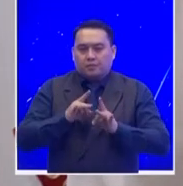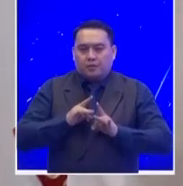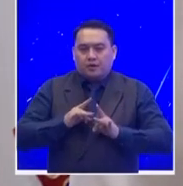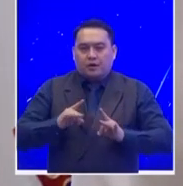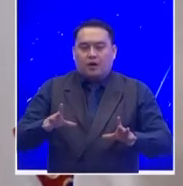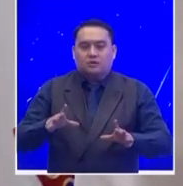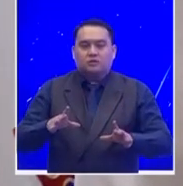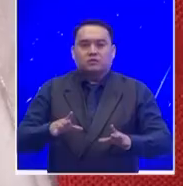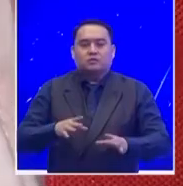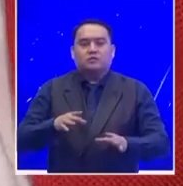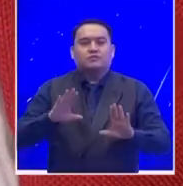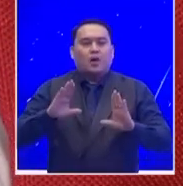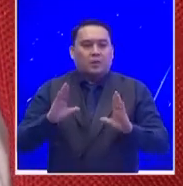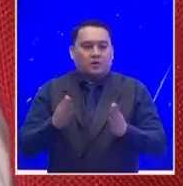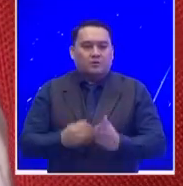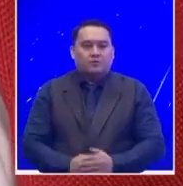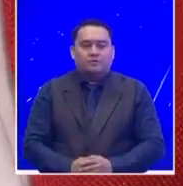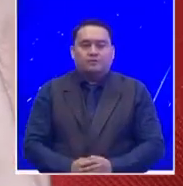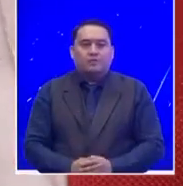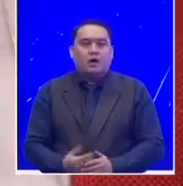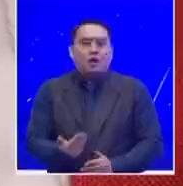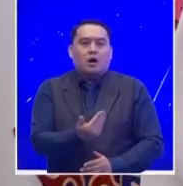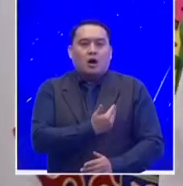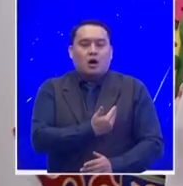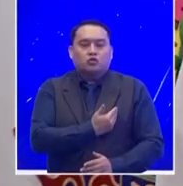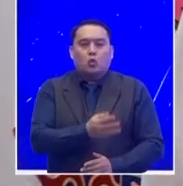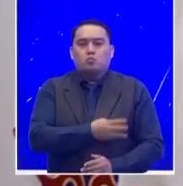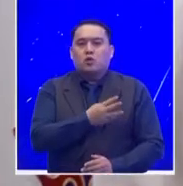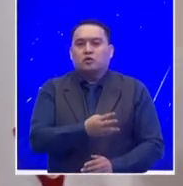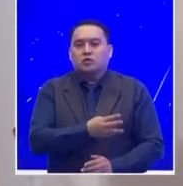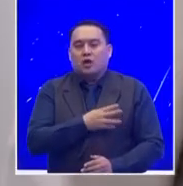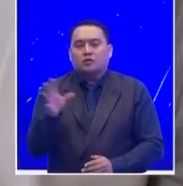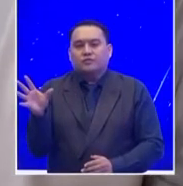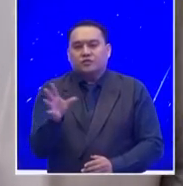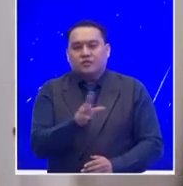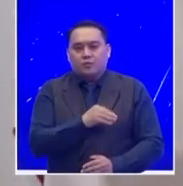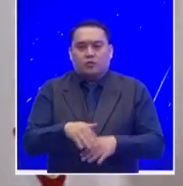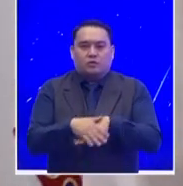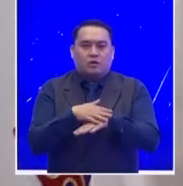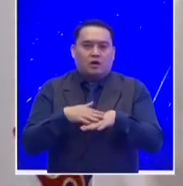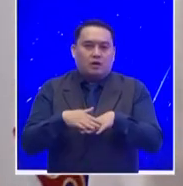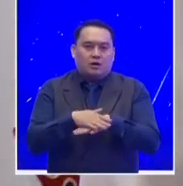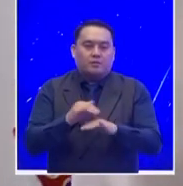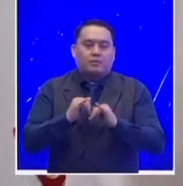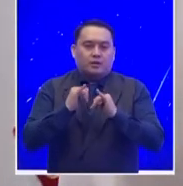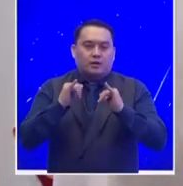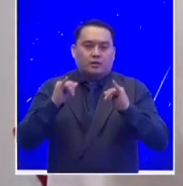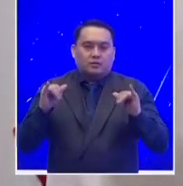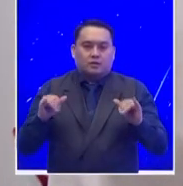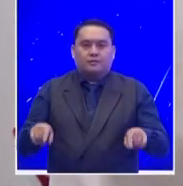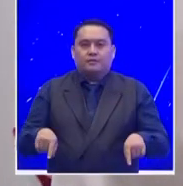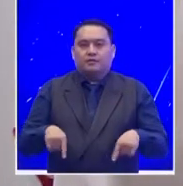это славное событие. Хочется пожелать всему нашему народу, чтобы наш народ процветал,